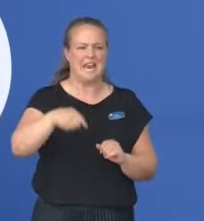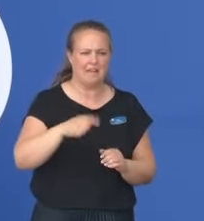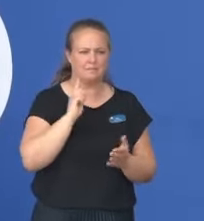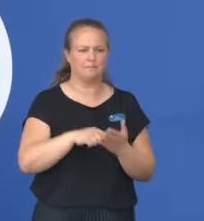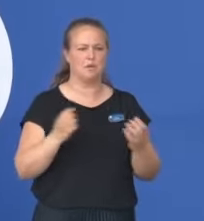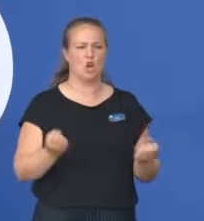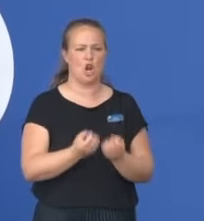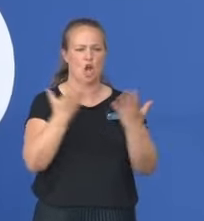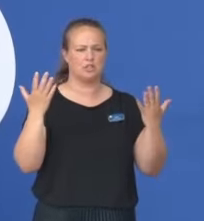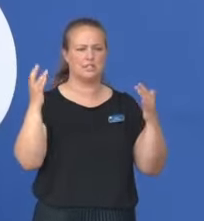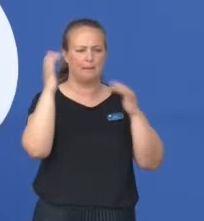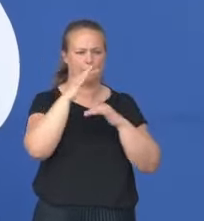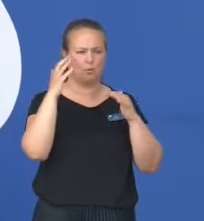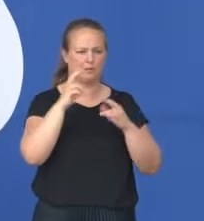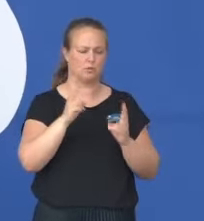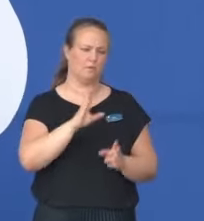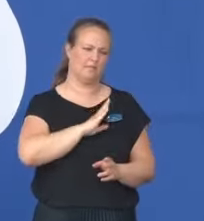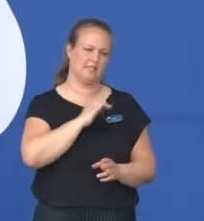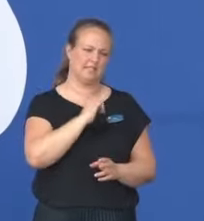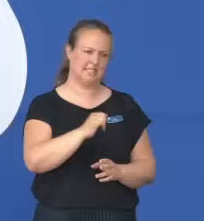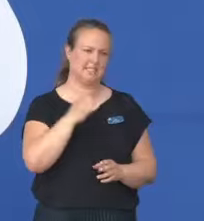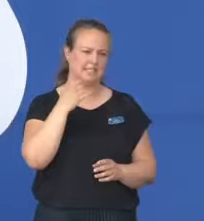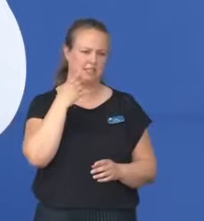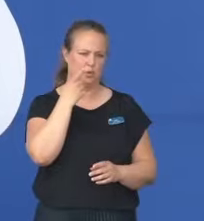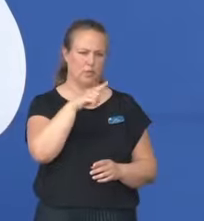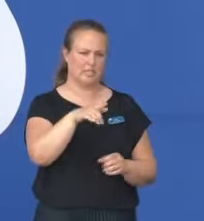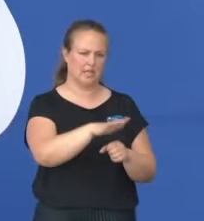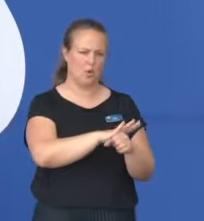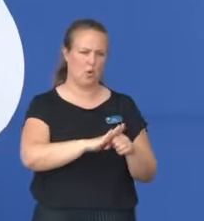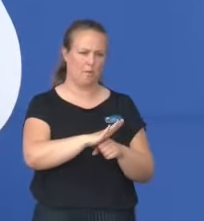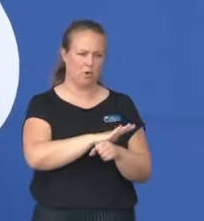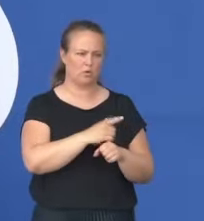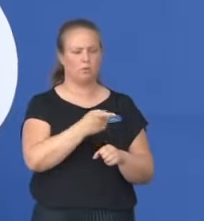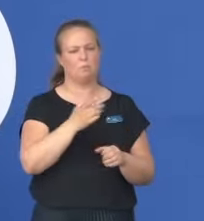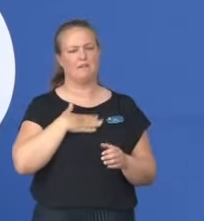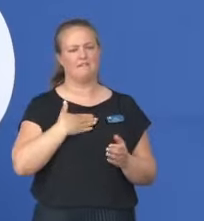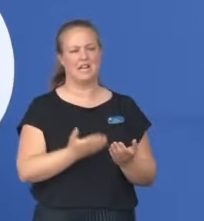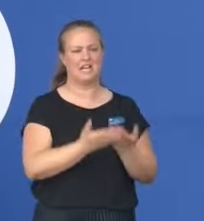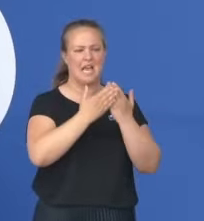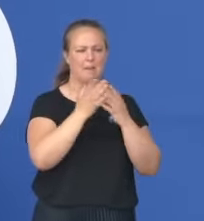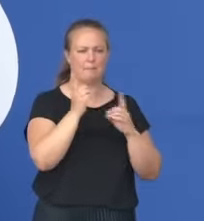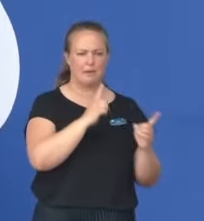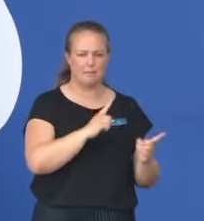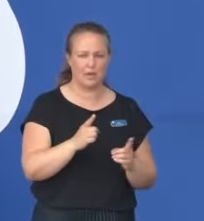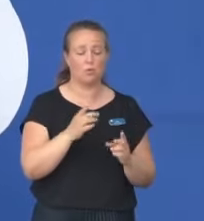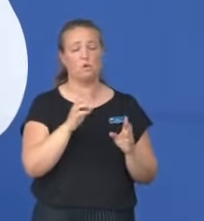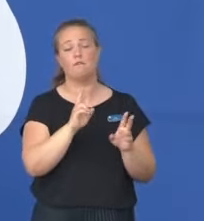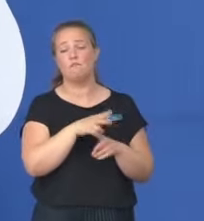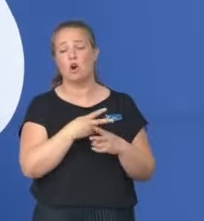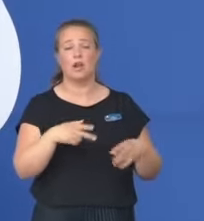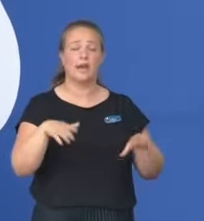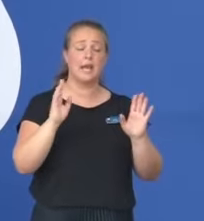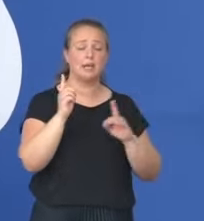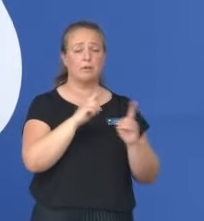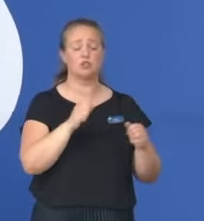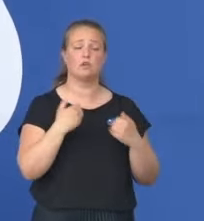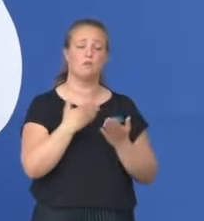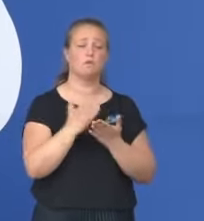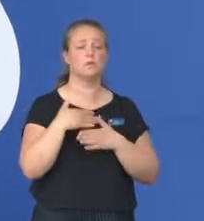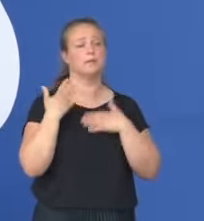som finns i utsatta områden och hjälpa människorna, vanliga människor, hederliga människor i utsatta områden att leva sina liv i